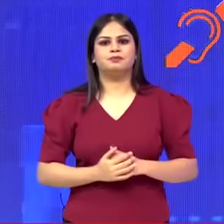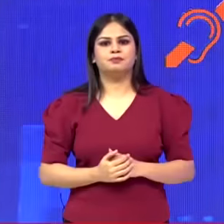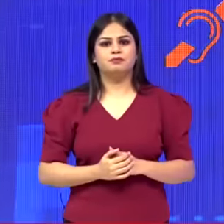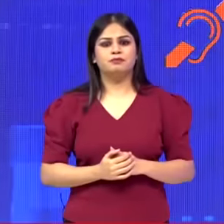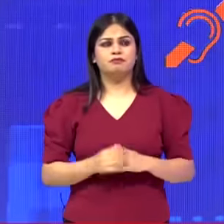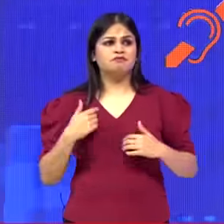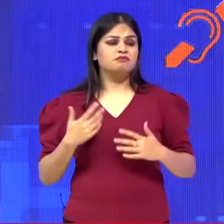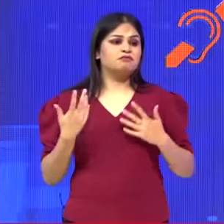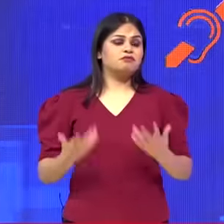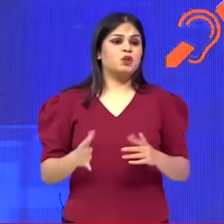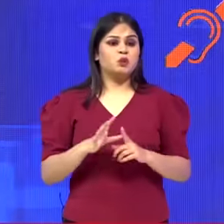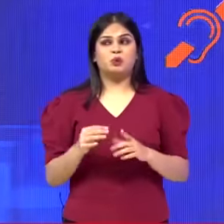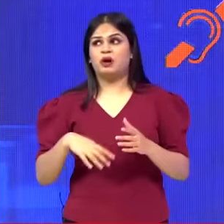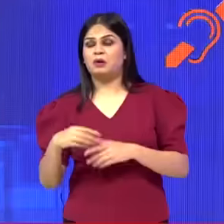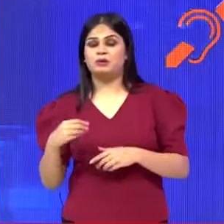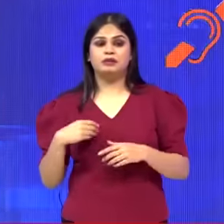कैन नॉट गो एनीवेयर.